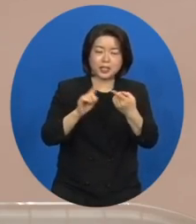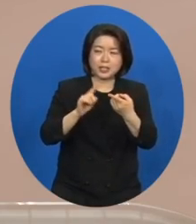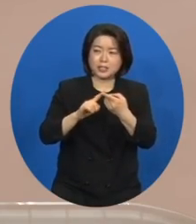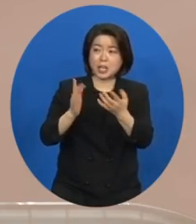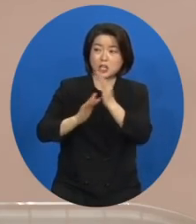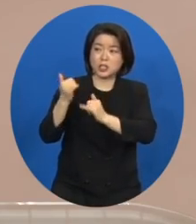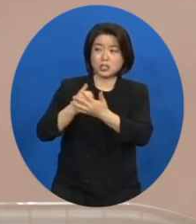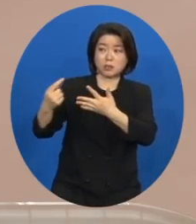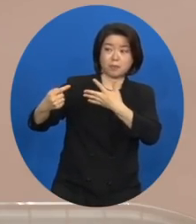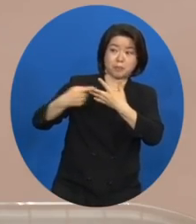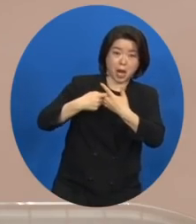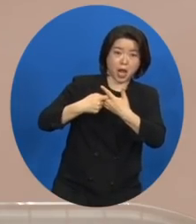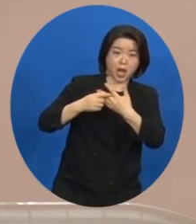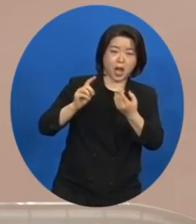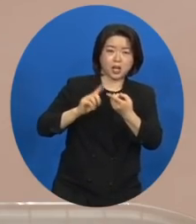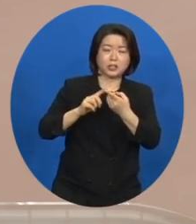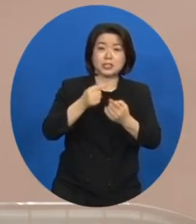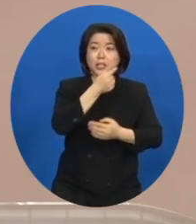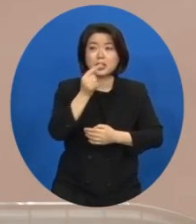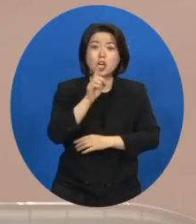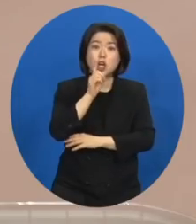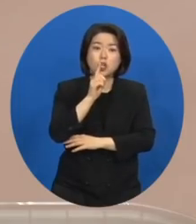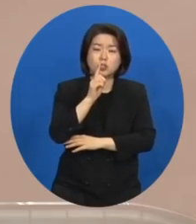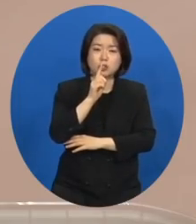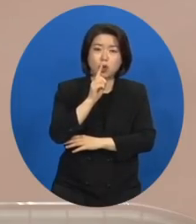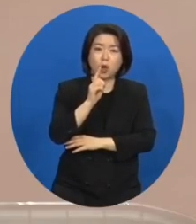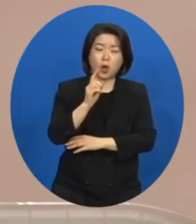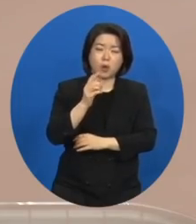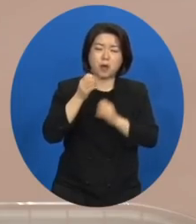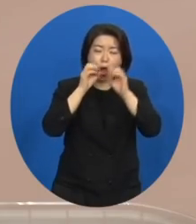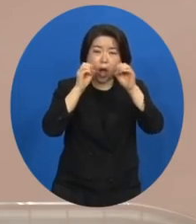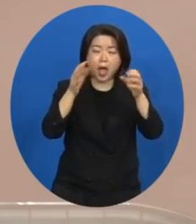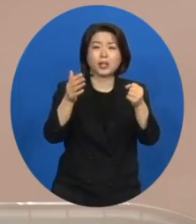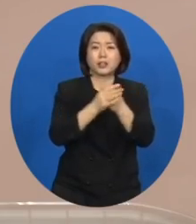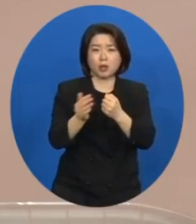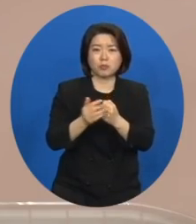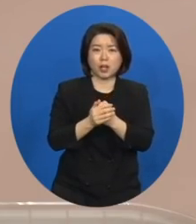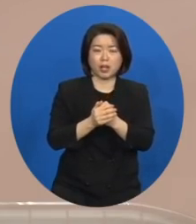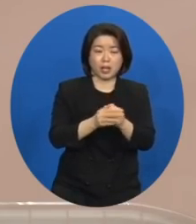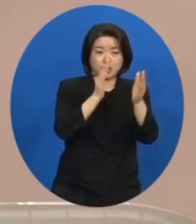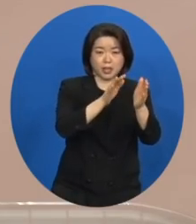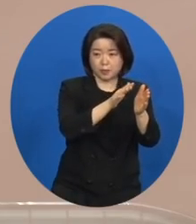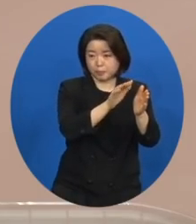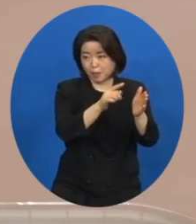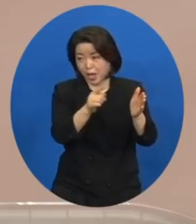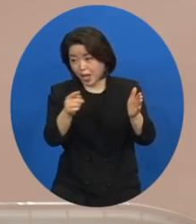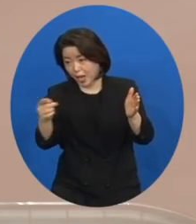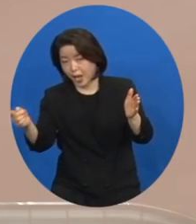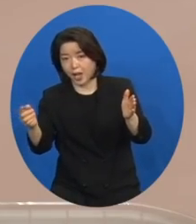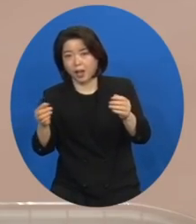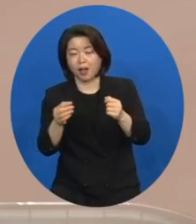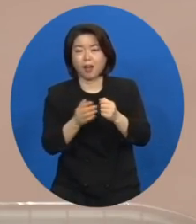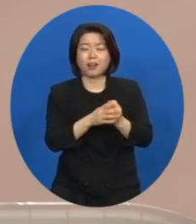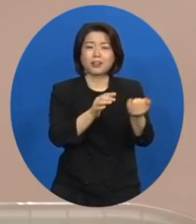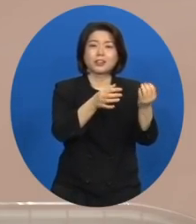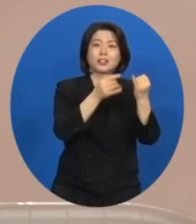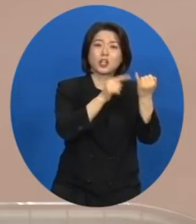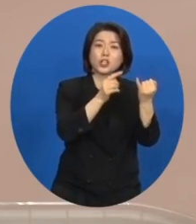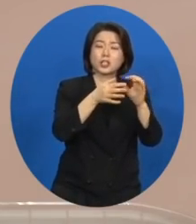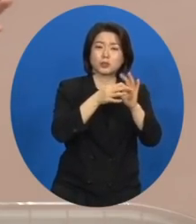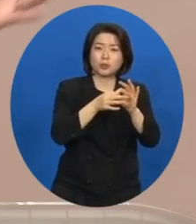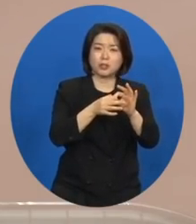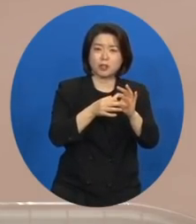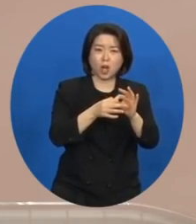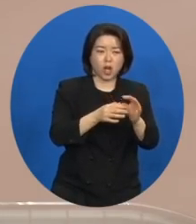증언 하였기 때문이다 마치 도미노처럼 그녀 바타 개수 늘 만나고 알게 되니까 그녀를 통해서 그 마을 사람들이 수많은 사람들이